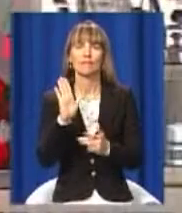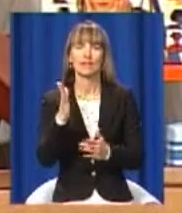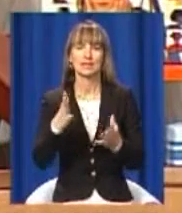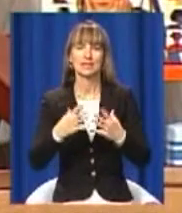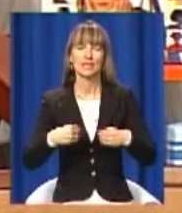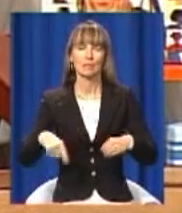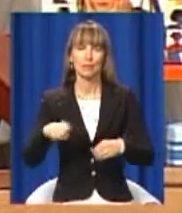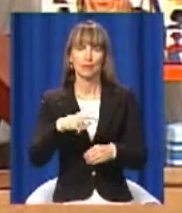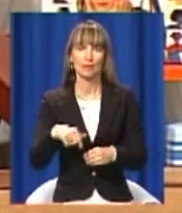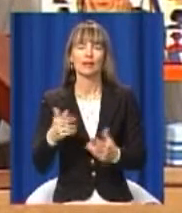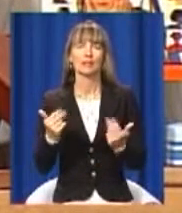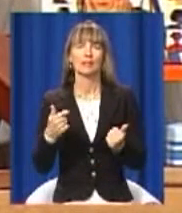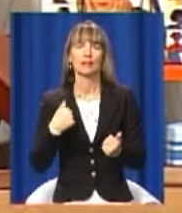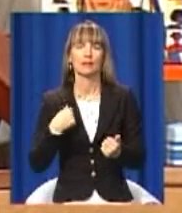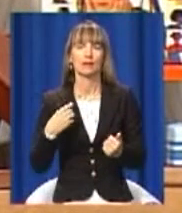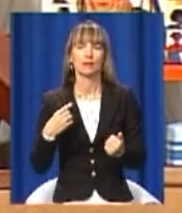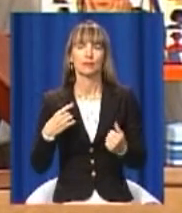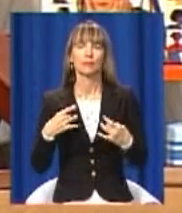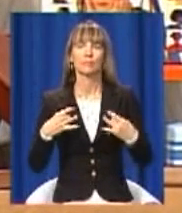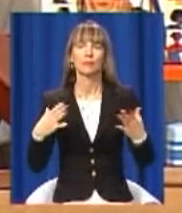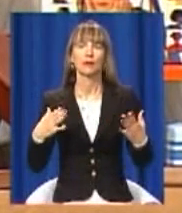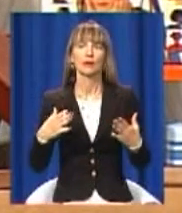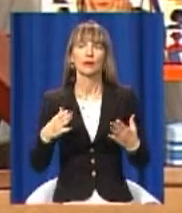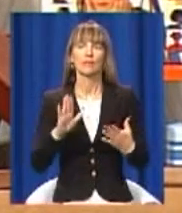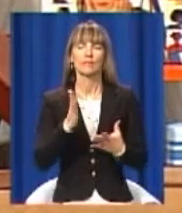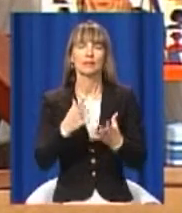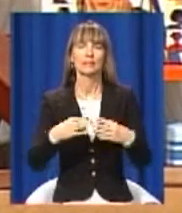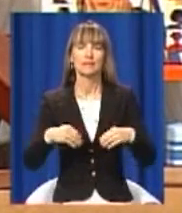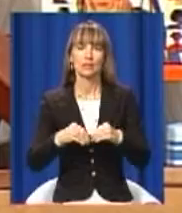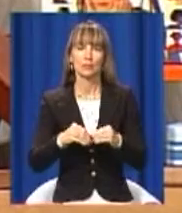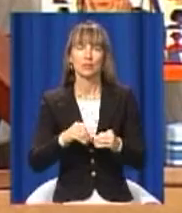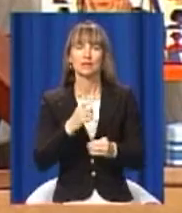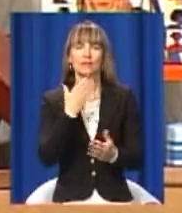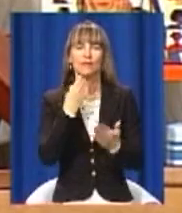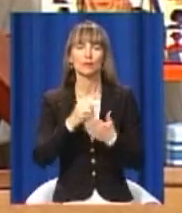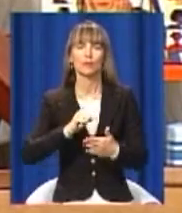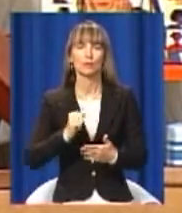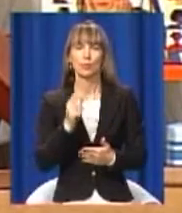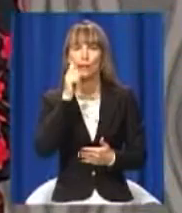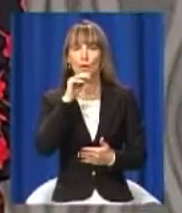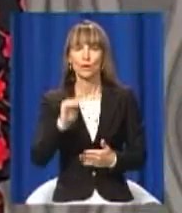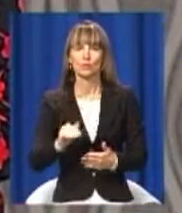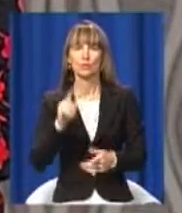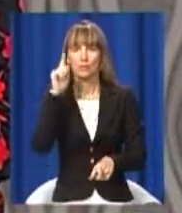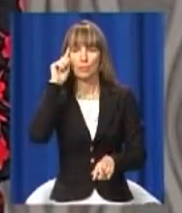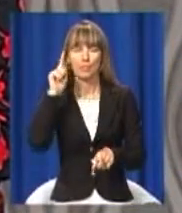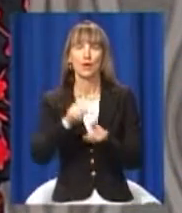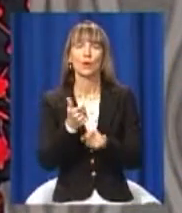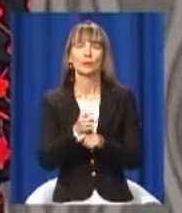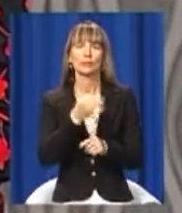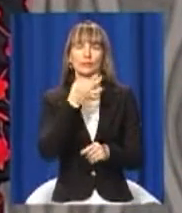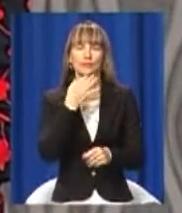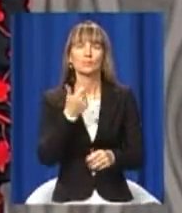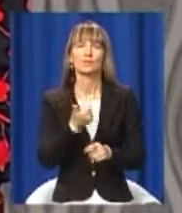так? Так, я святкувала його у колі родини зі своїми сімейними друзями та зі своїм молодшим братиком. Мені дуже сподобалось. Це